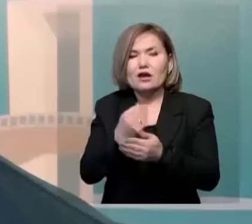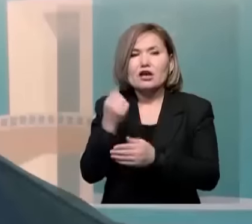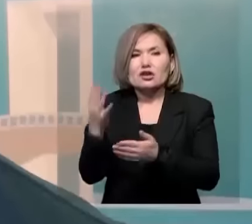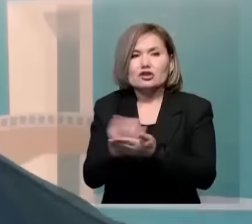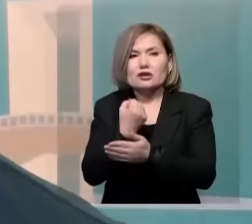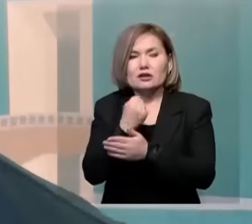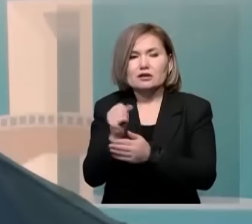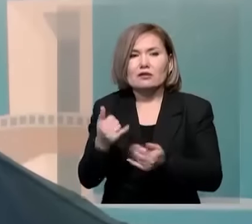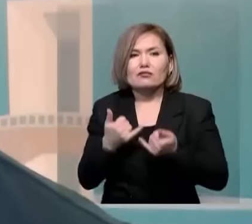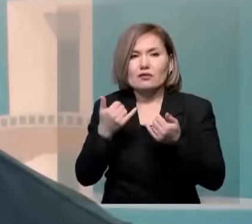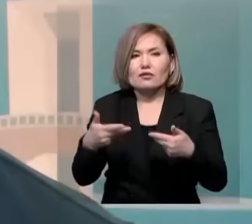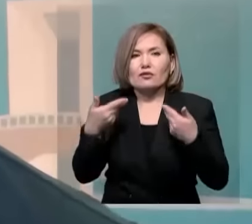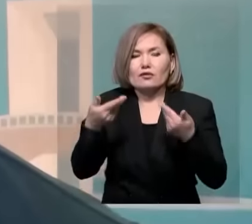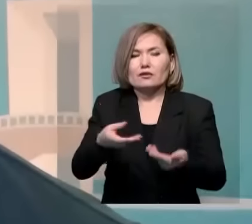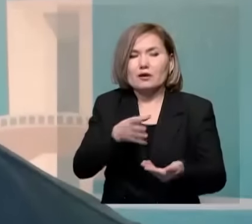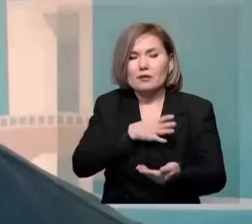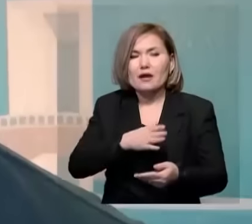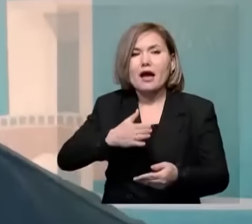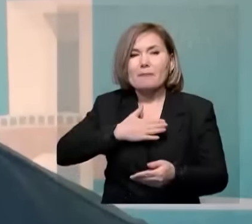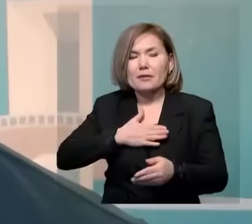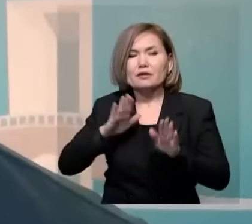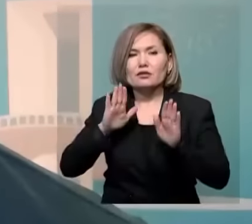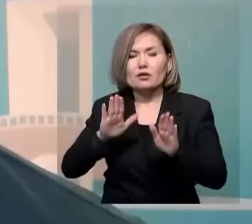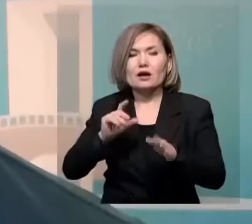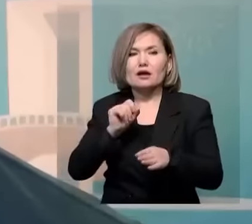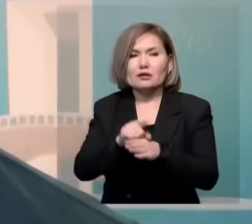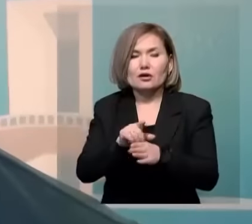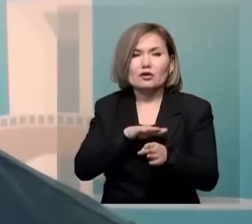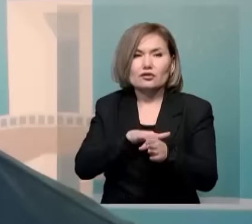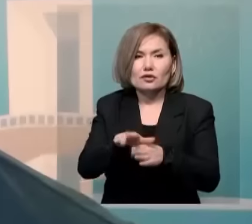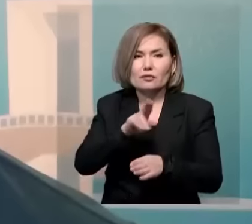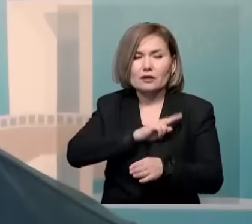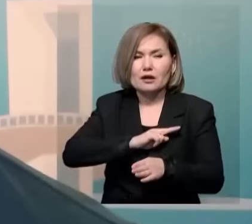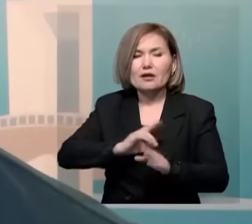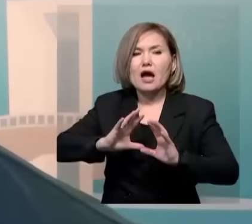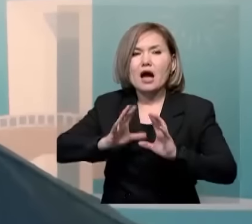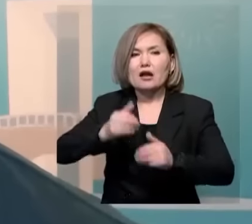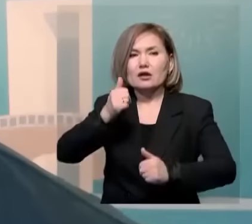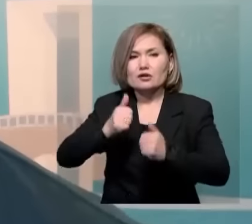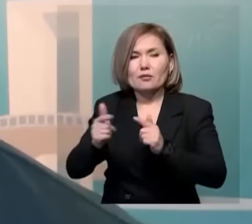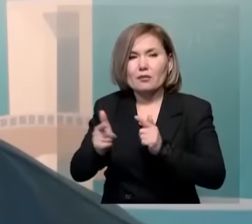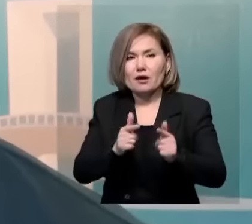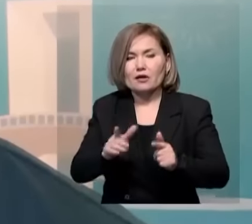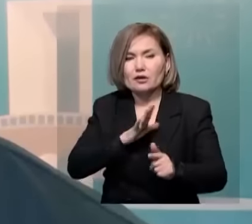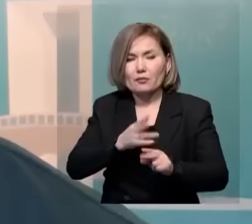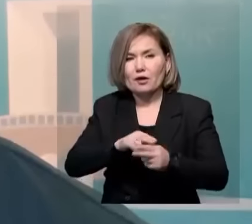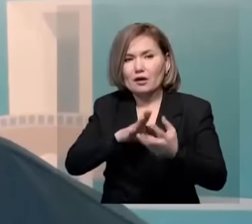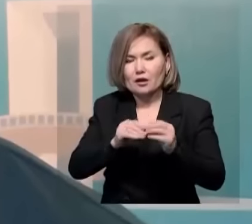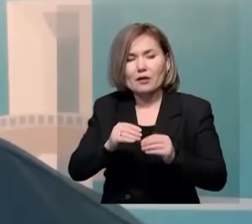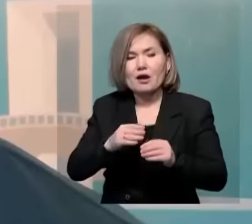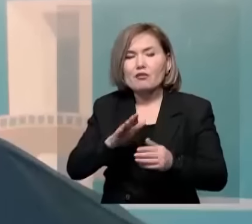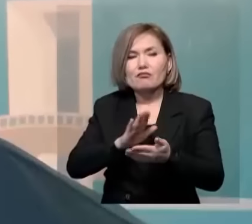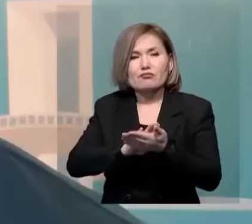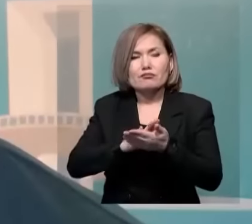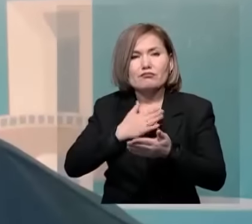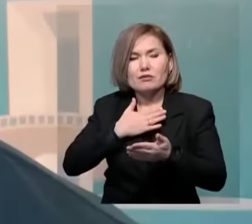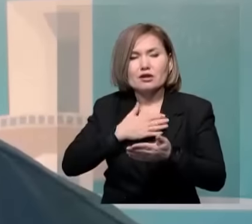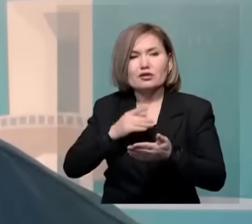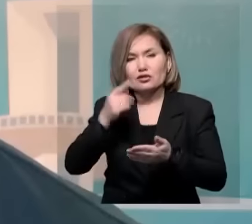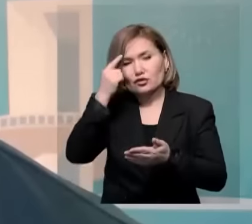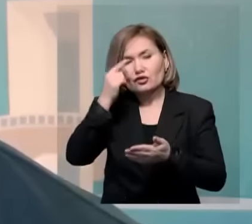задачу, свою работу. Мен тек тапсырмамды орындап, өз жұмысымды істедім. Біз әлем чемпионатына дайындалдық. Мен одан басқа ештеңе ойламадым. Алғаш